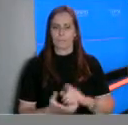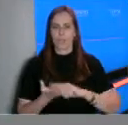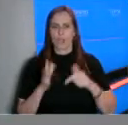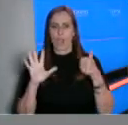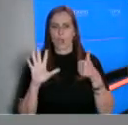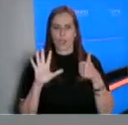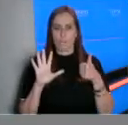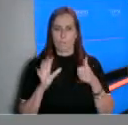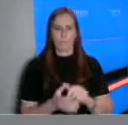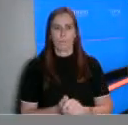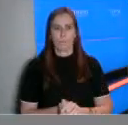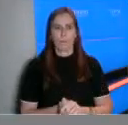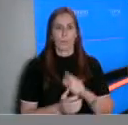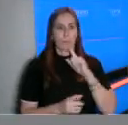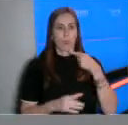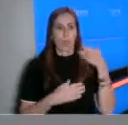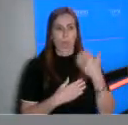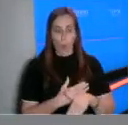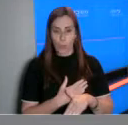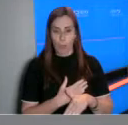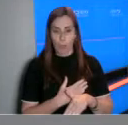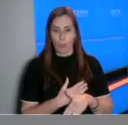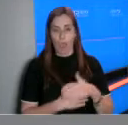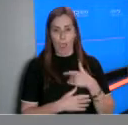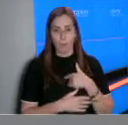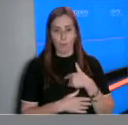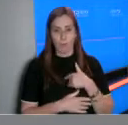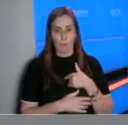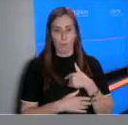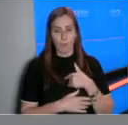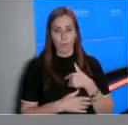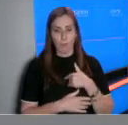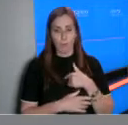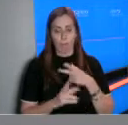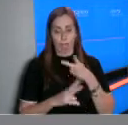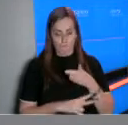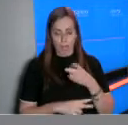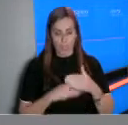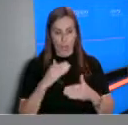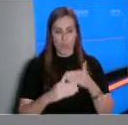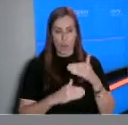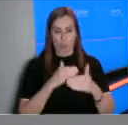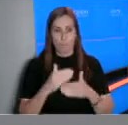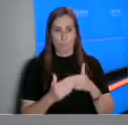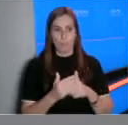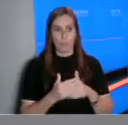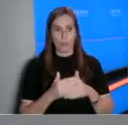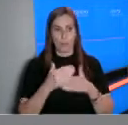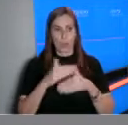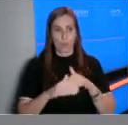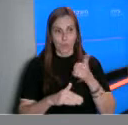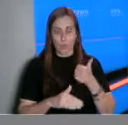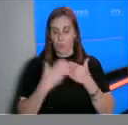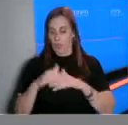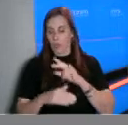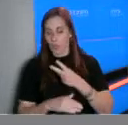שנה, ובשנה האחרונה אני עברתי את השלבים, שלב ראשון